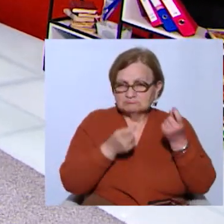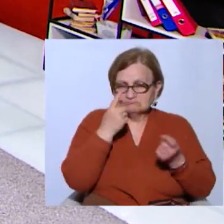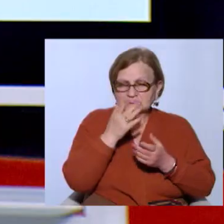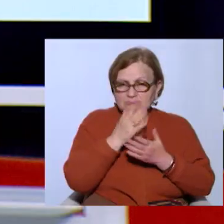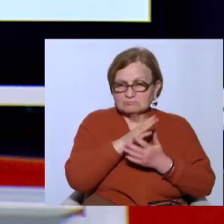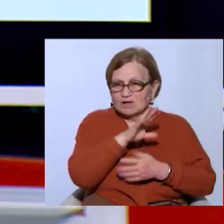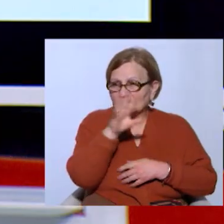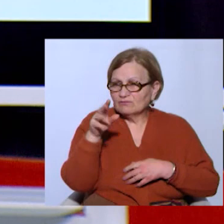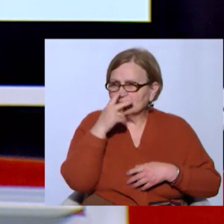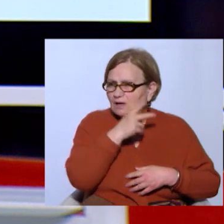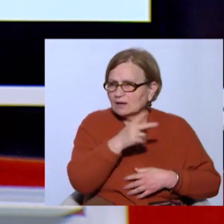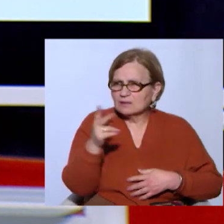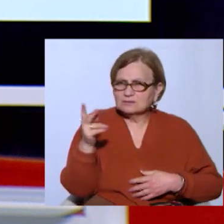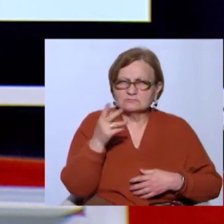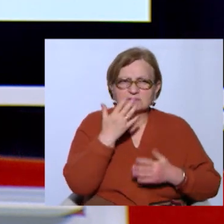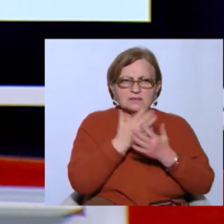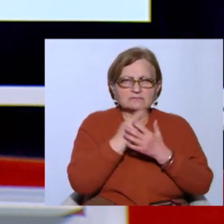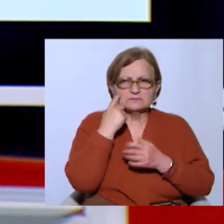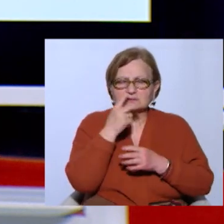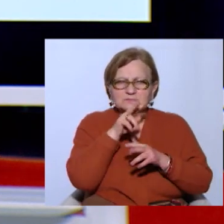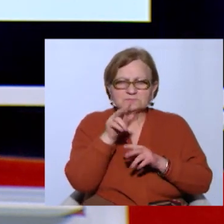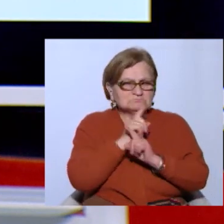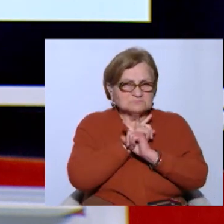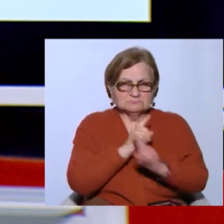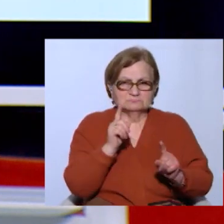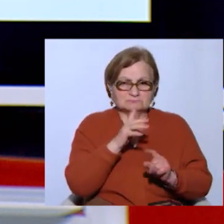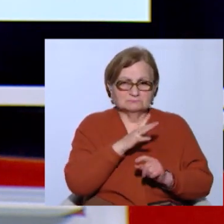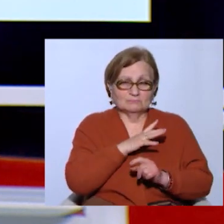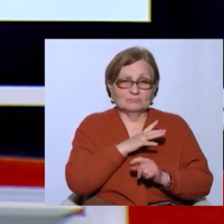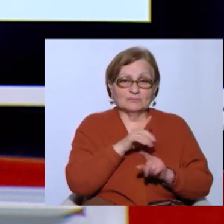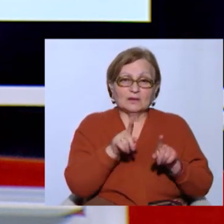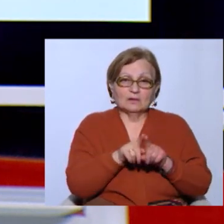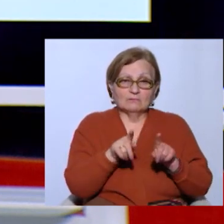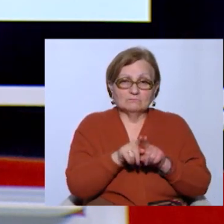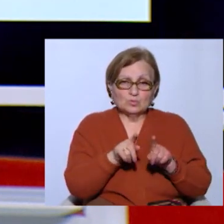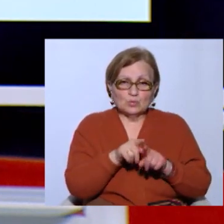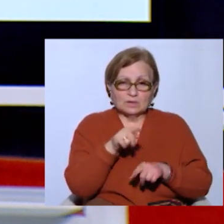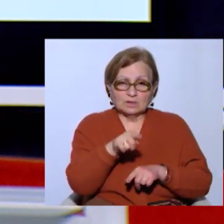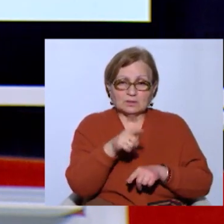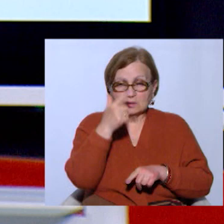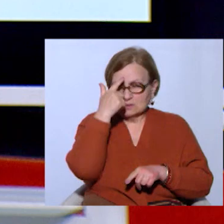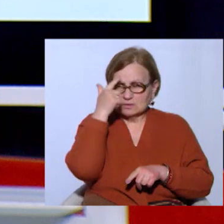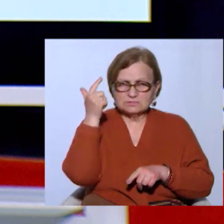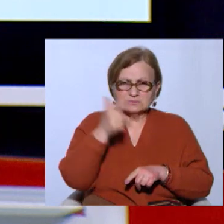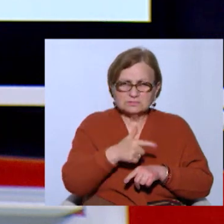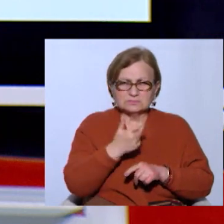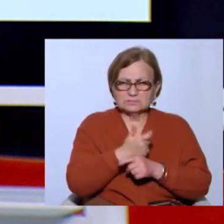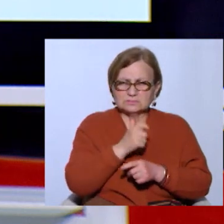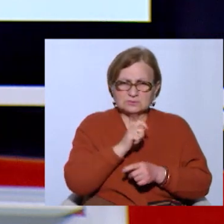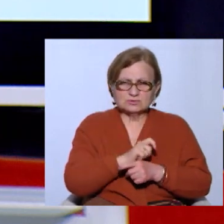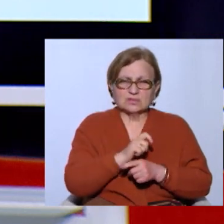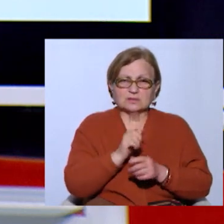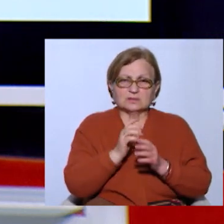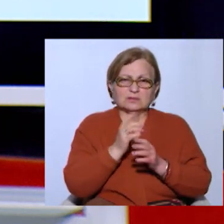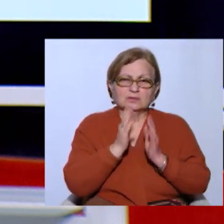ყველგან ხედავდა ამ წესრიგს, თავისი ხედვა ჰქონდა და ანუ მიუხედავად იმისა, რომ ესეთი გონიერი იყო, ტომ ჰარდიმს თხოვა,